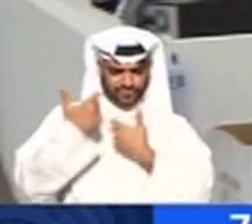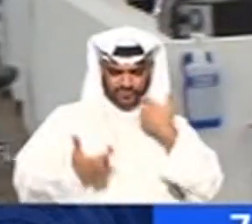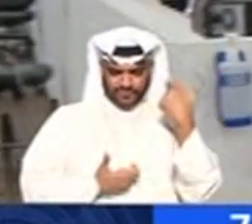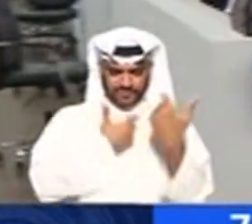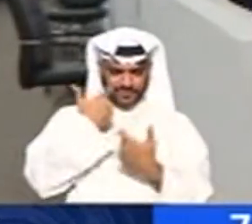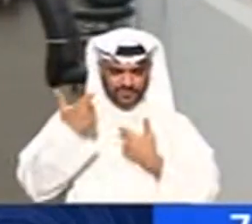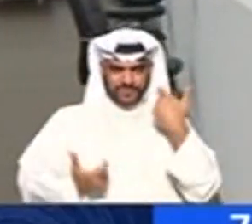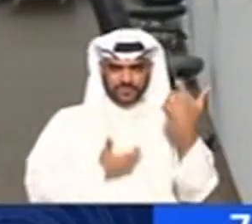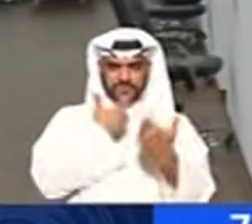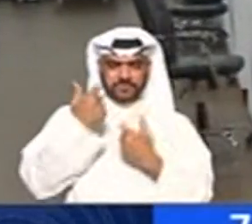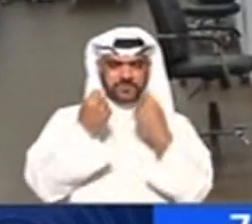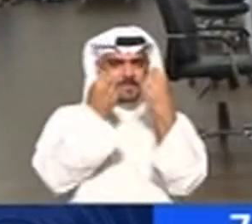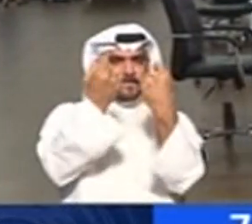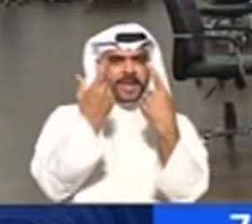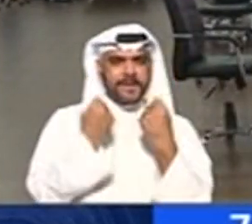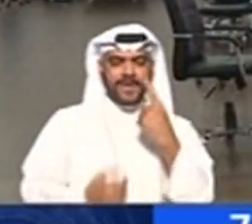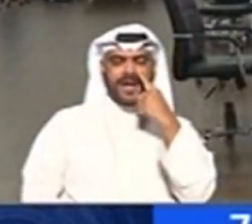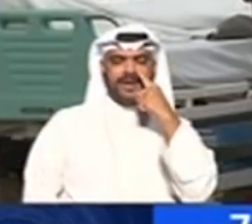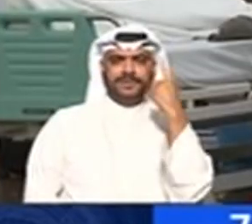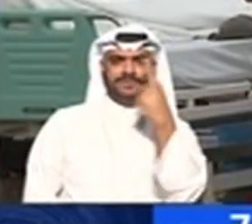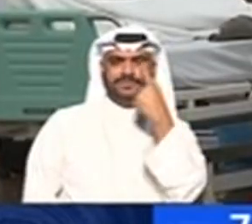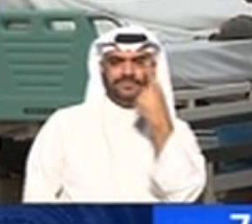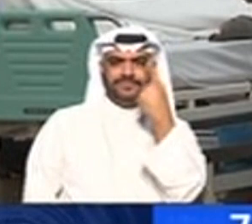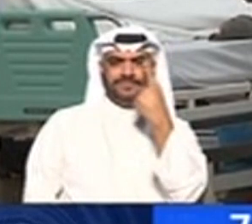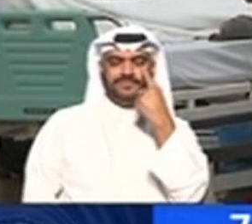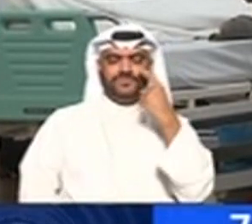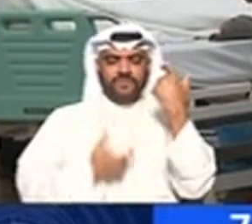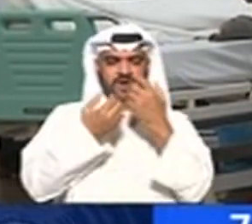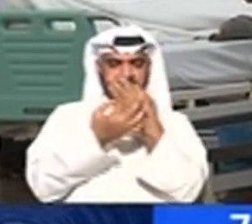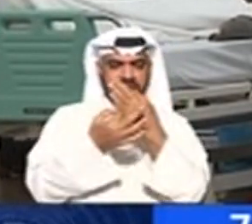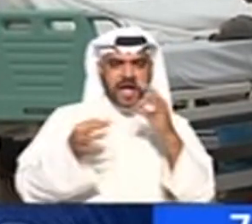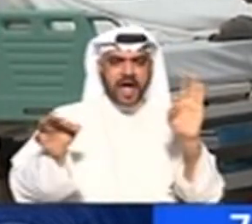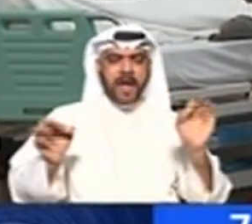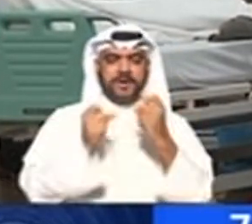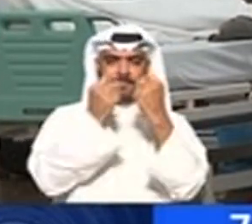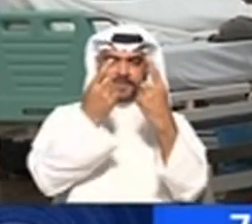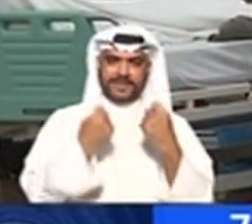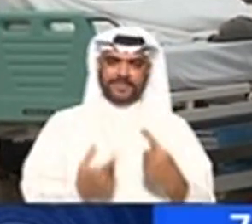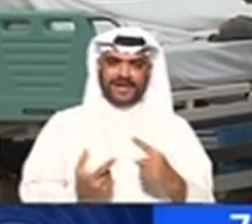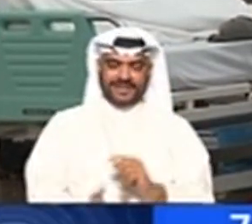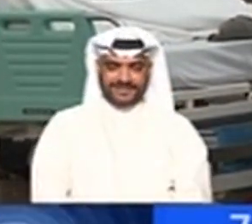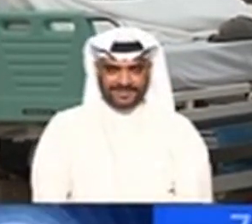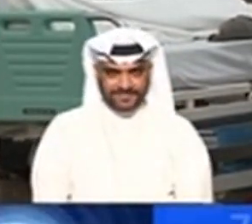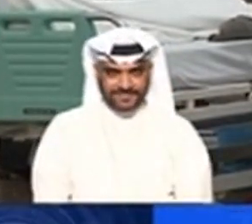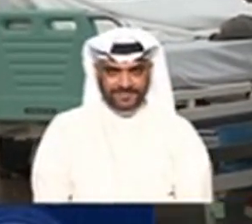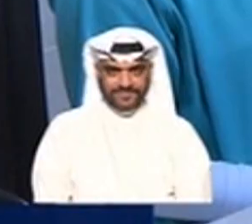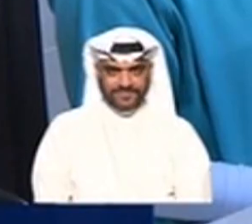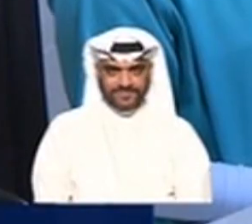بعد إجراء الفحوصات الطبية اللازمة والخطوات المتبعة بهذا الشأن.